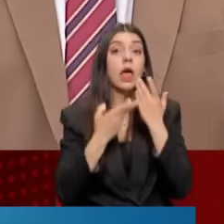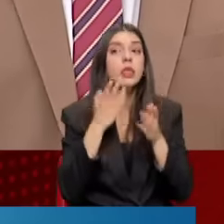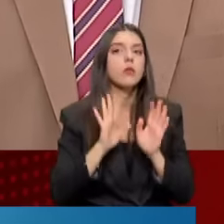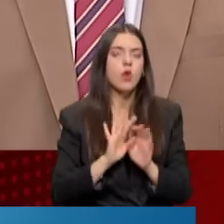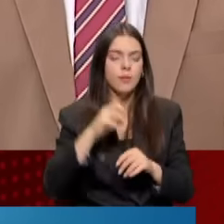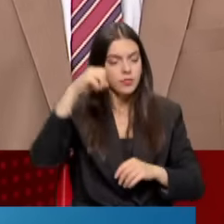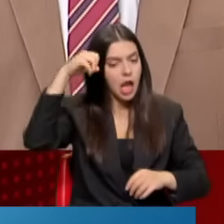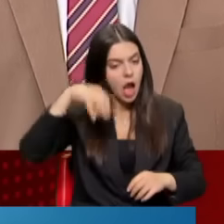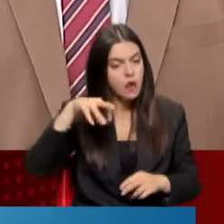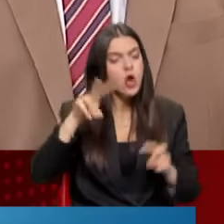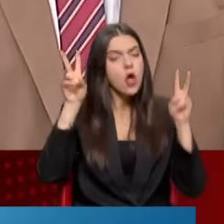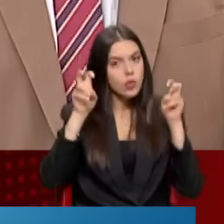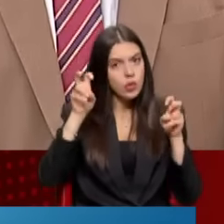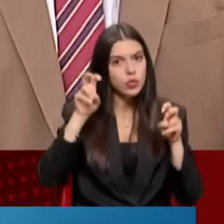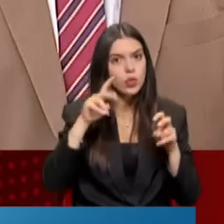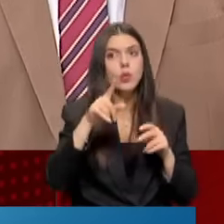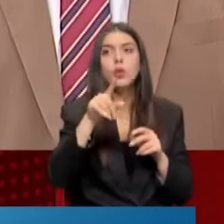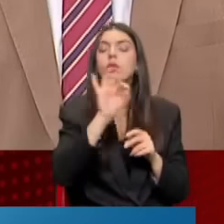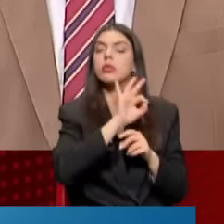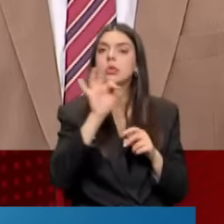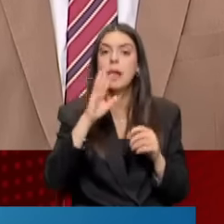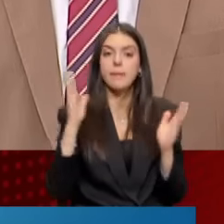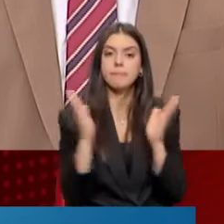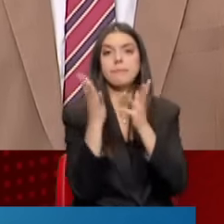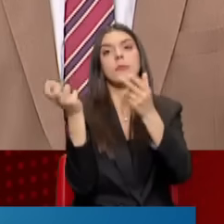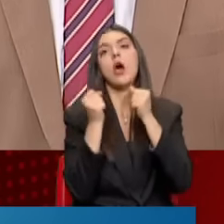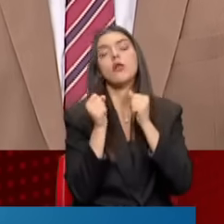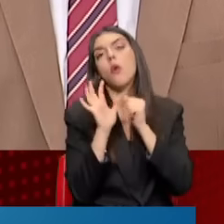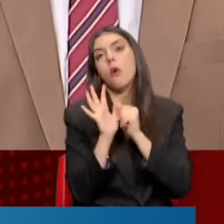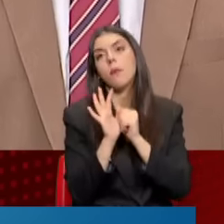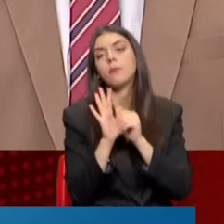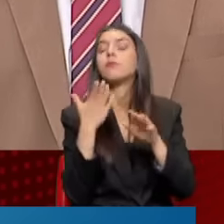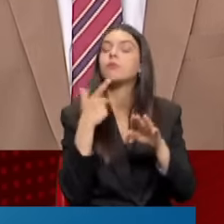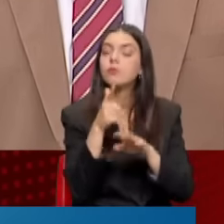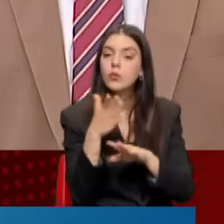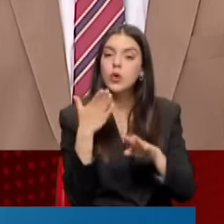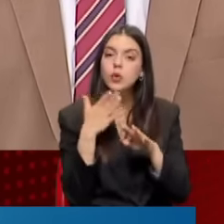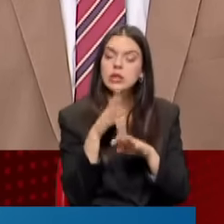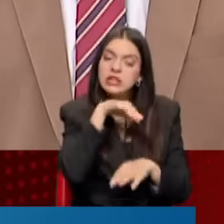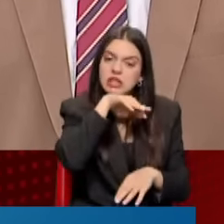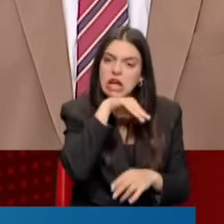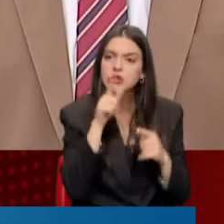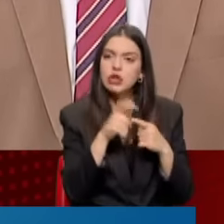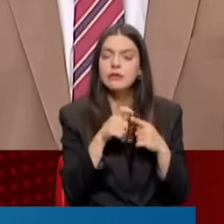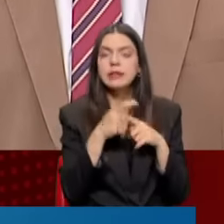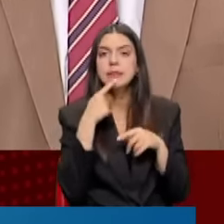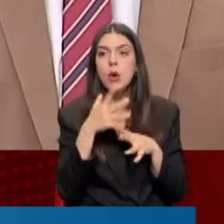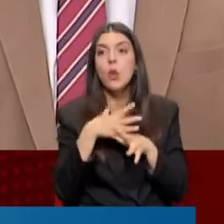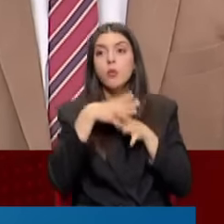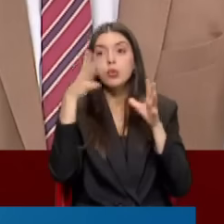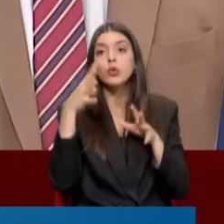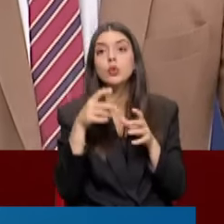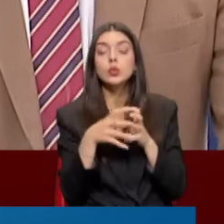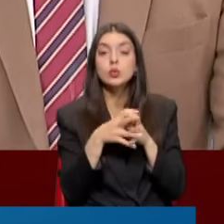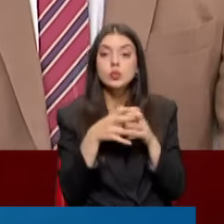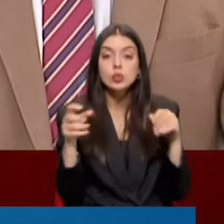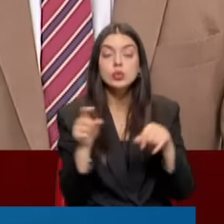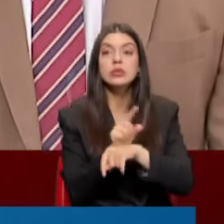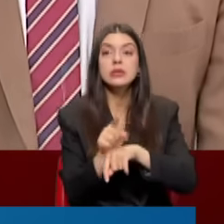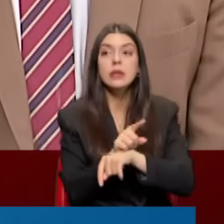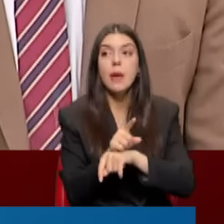vaziyet Bana kalırsa doğru yerden ele almıyor Çünkü yaşlanan nüfus dediğiniz şey büyük uzun vadeli bir